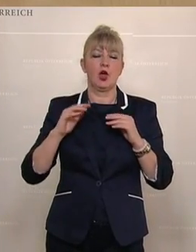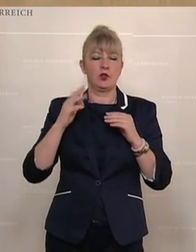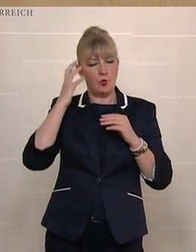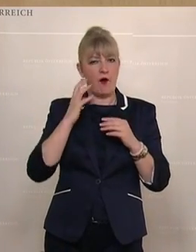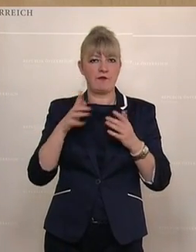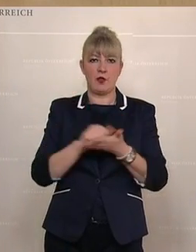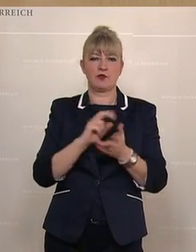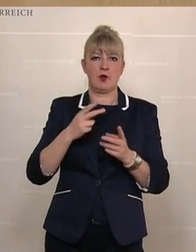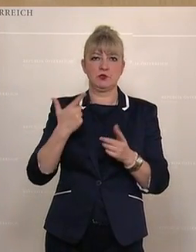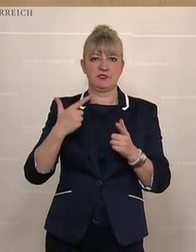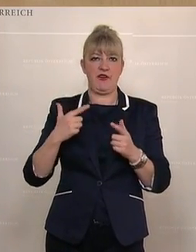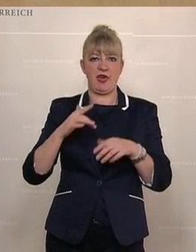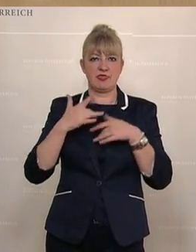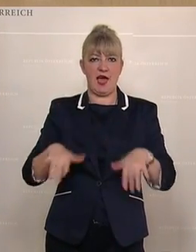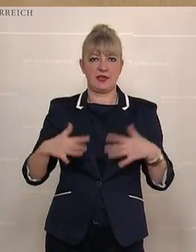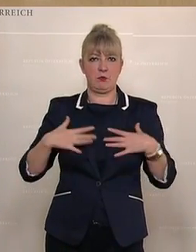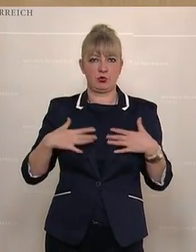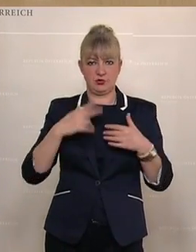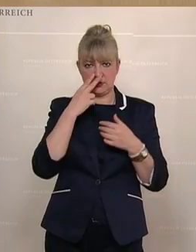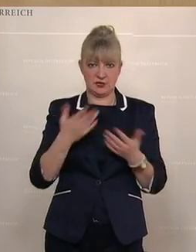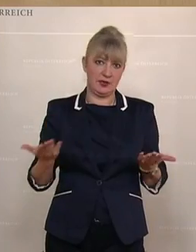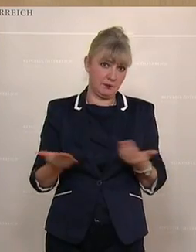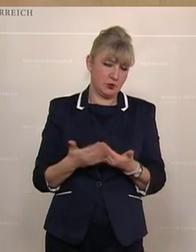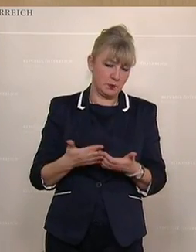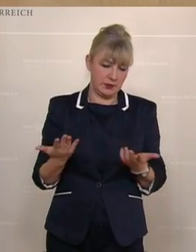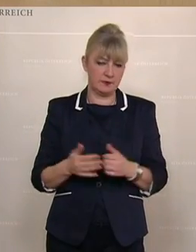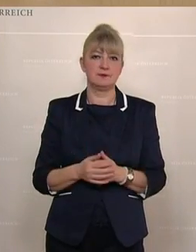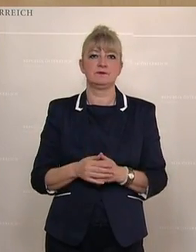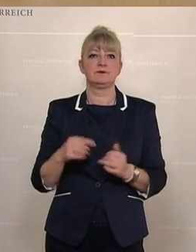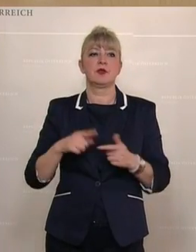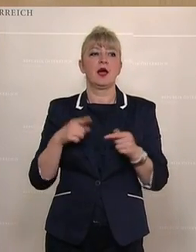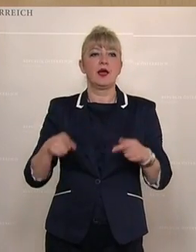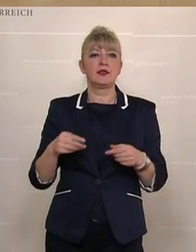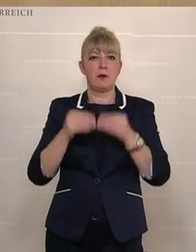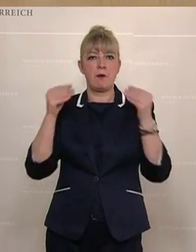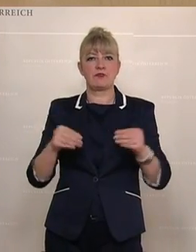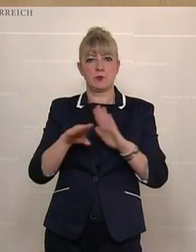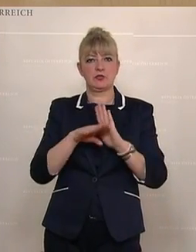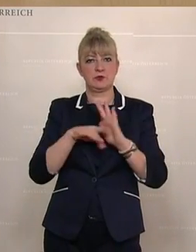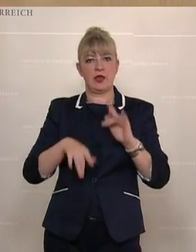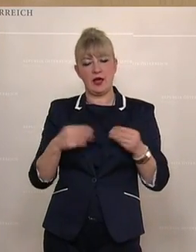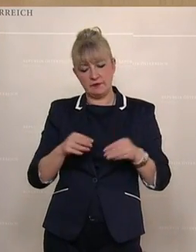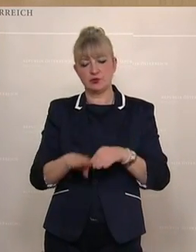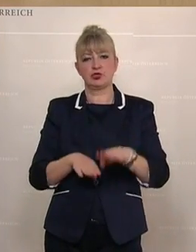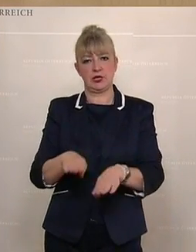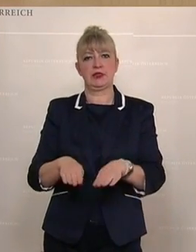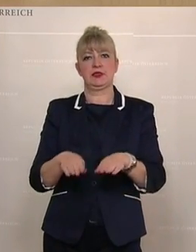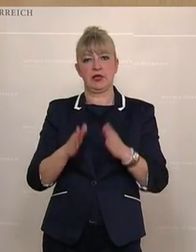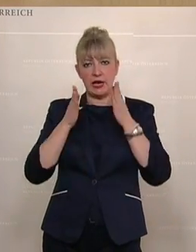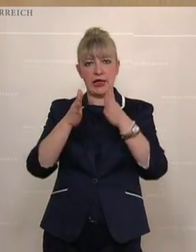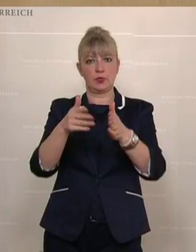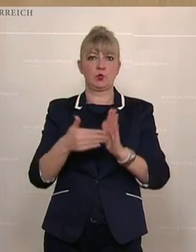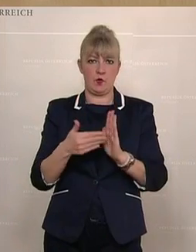Brüste zu sehen sind. Meine sehr geehrten Damen und Herren, wir haben mit diesem Plattformengesetz einen Schritt in eine Richtung gesetzt,